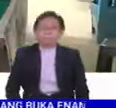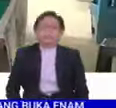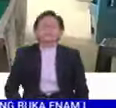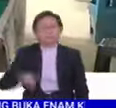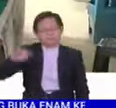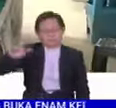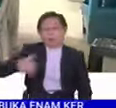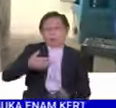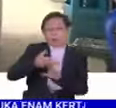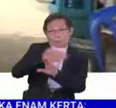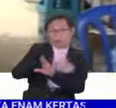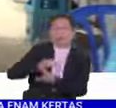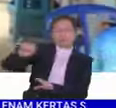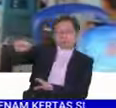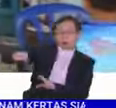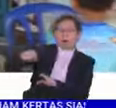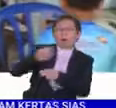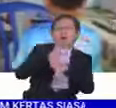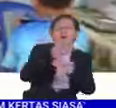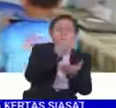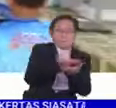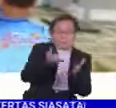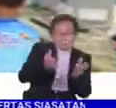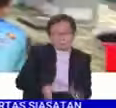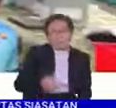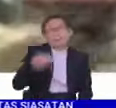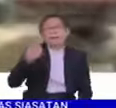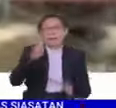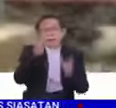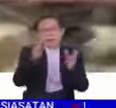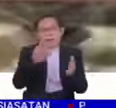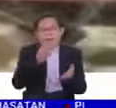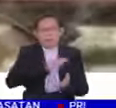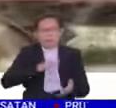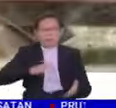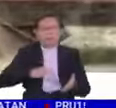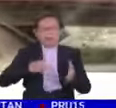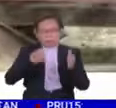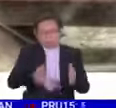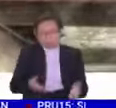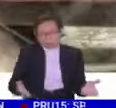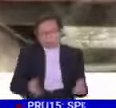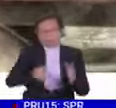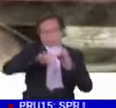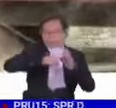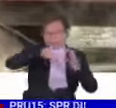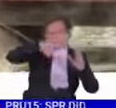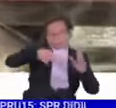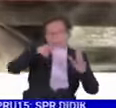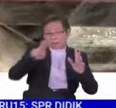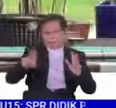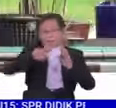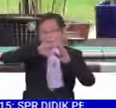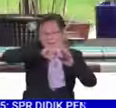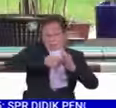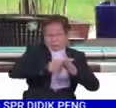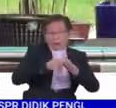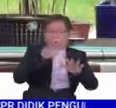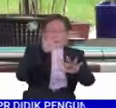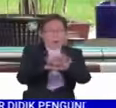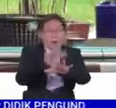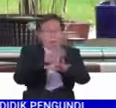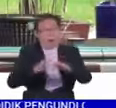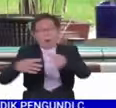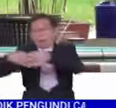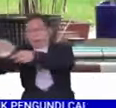Mereka akui sebelum ini pelanggan hanya terdiri daripada warga setempat. Namun sejak PRU 15 membuka tirai, ramai